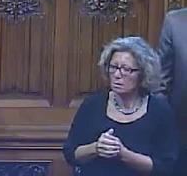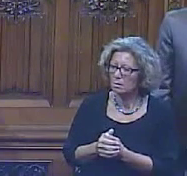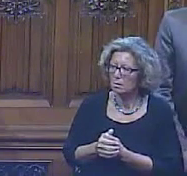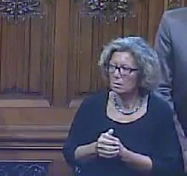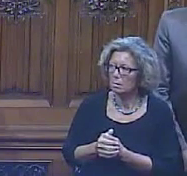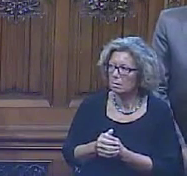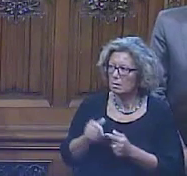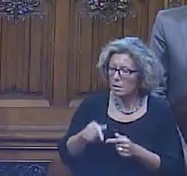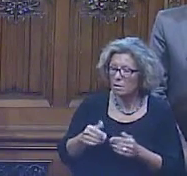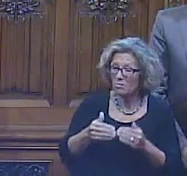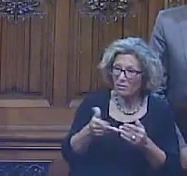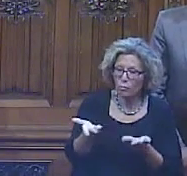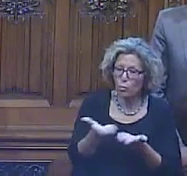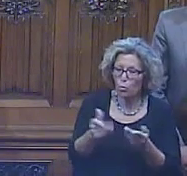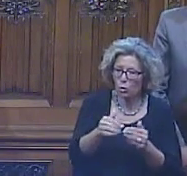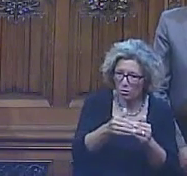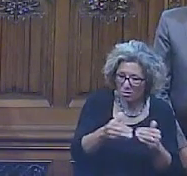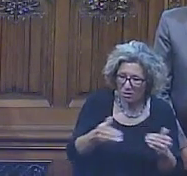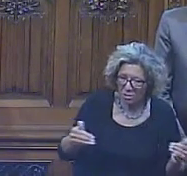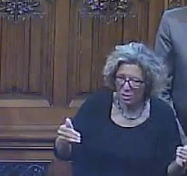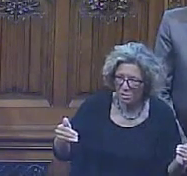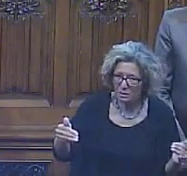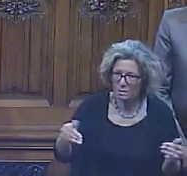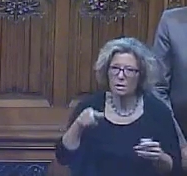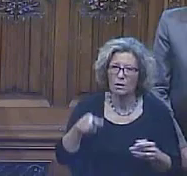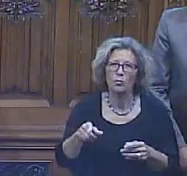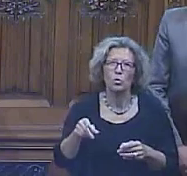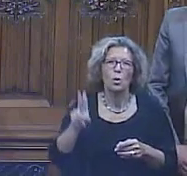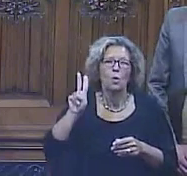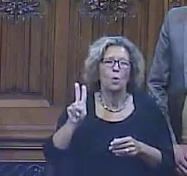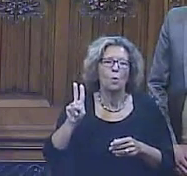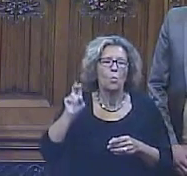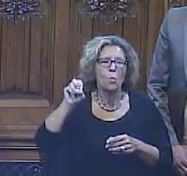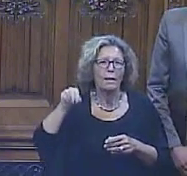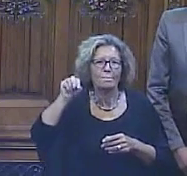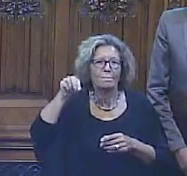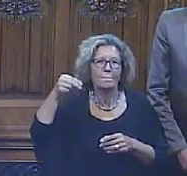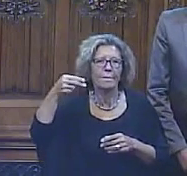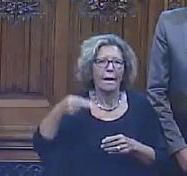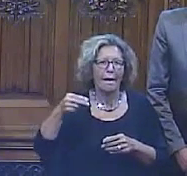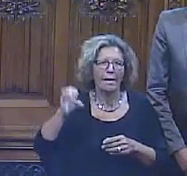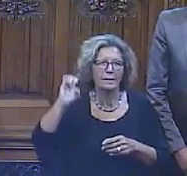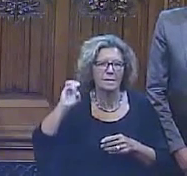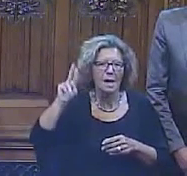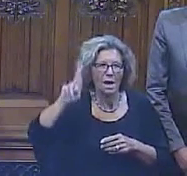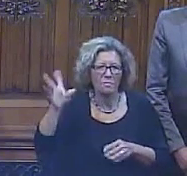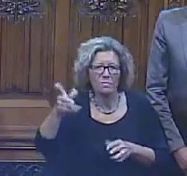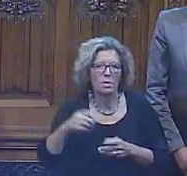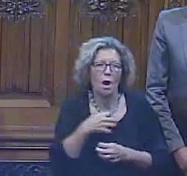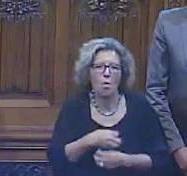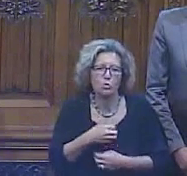an den Grenzen vom UNHCR finanziell ausgehungert.